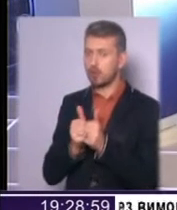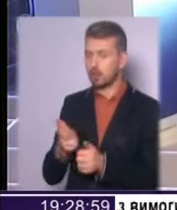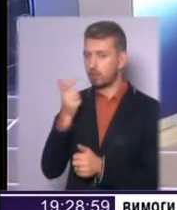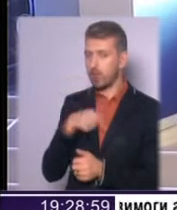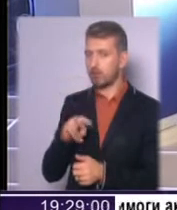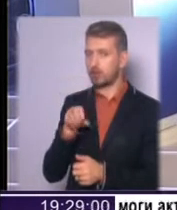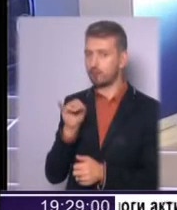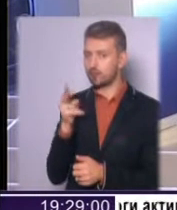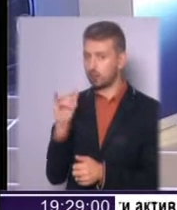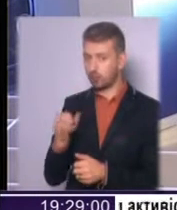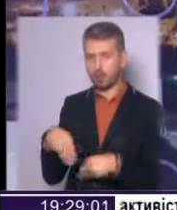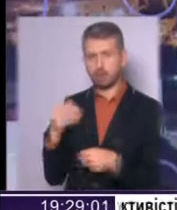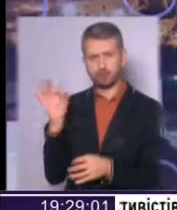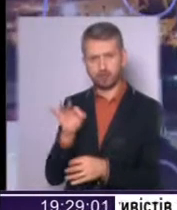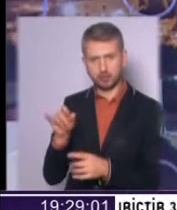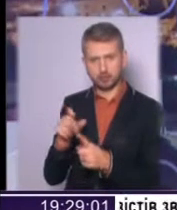розглядається